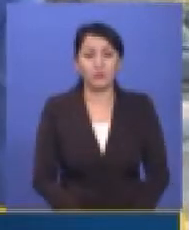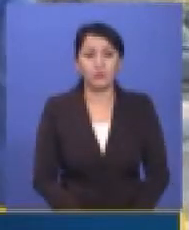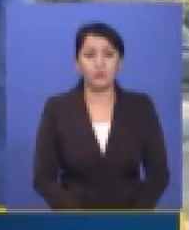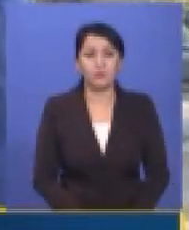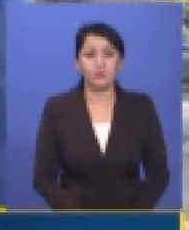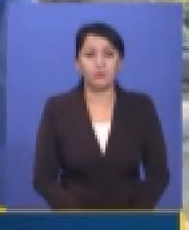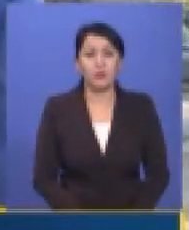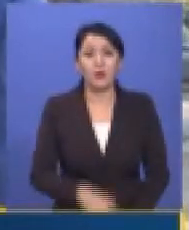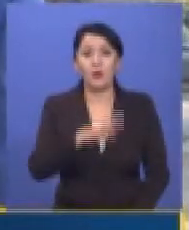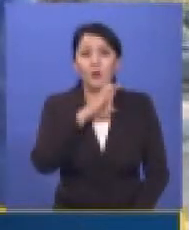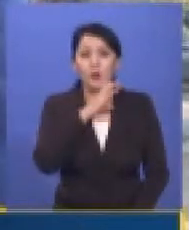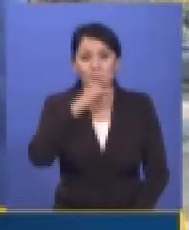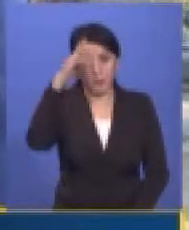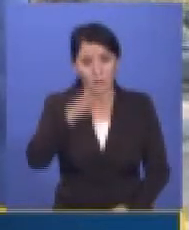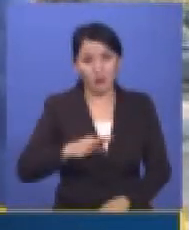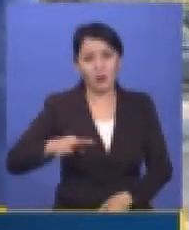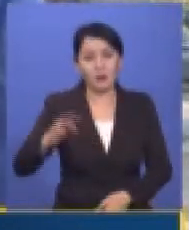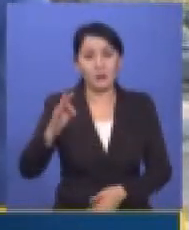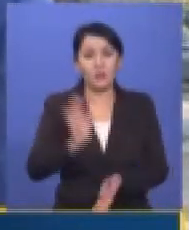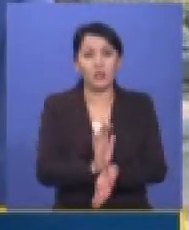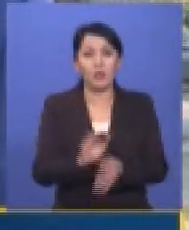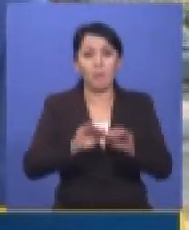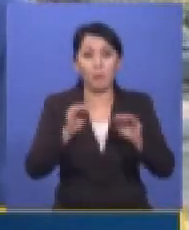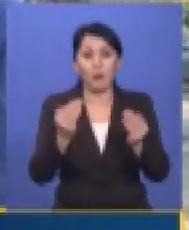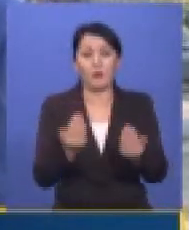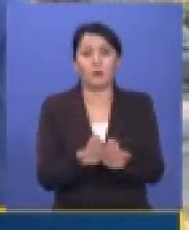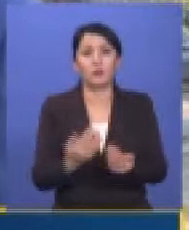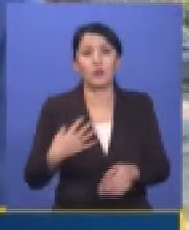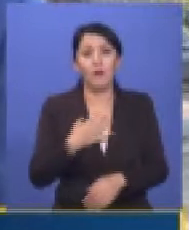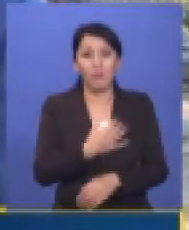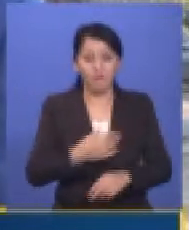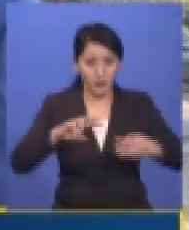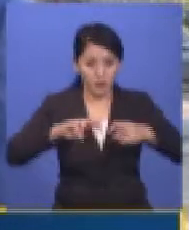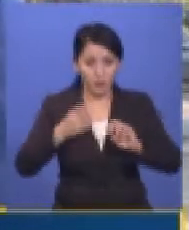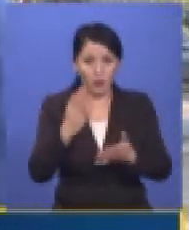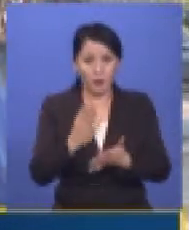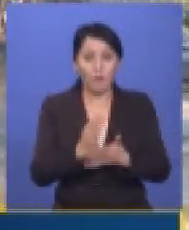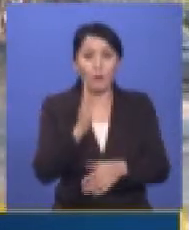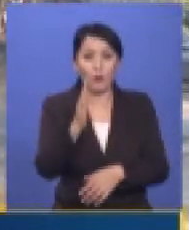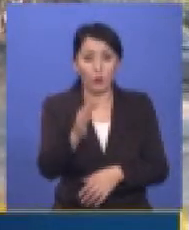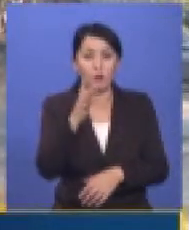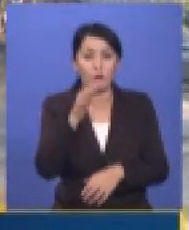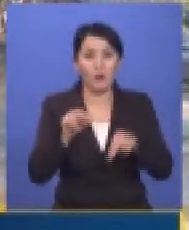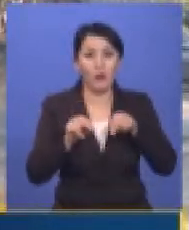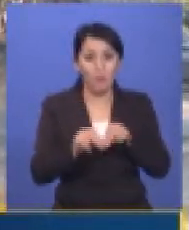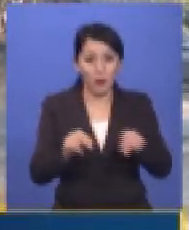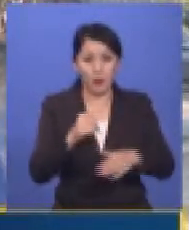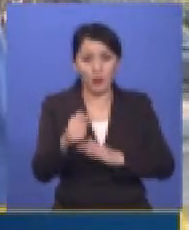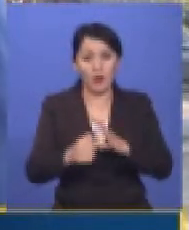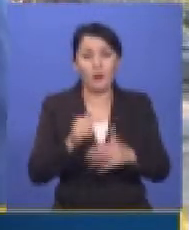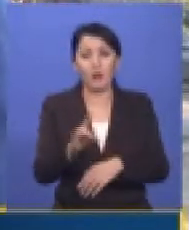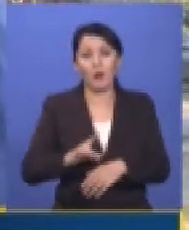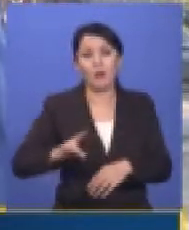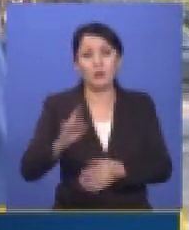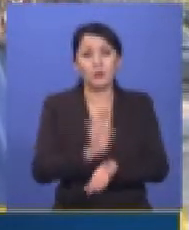больные проблемы. Солтүстік өңірде қатты тұрмыстық қалдықтарға қатысты өзекті мәселелер жетерлік. Алдағы уақытта Петропавл қаласы мен аудандарда